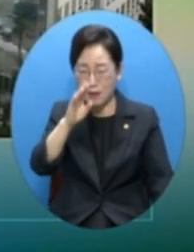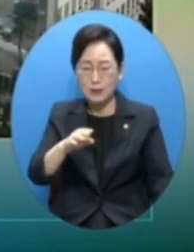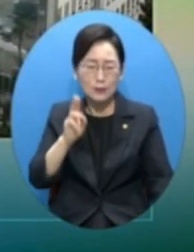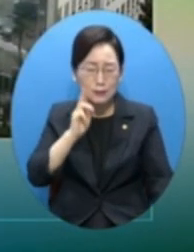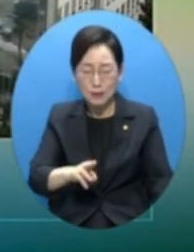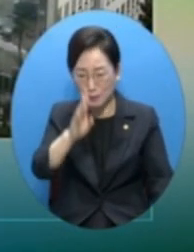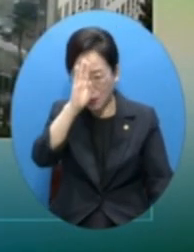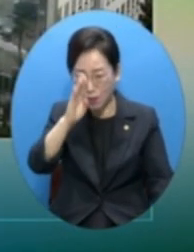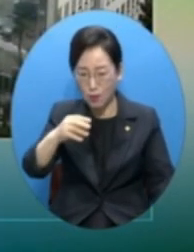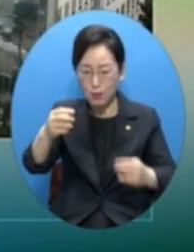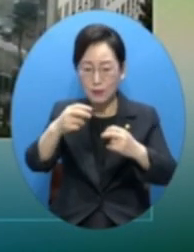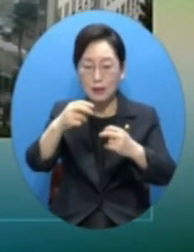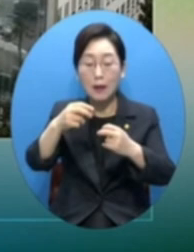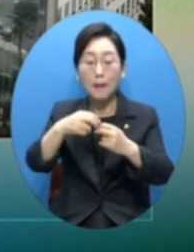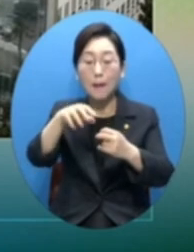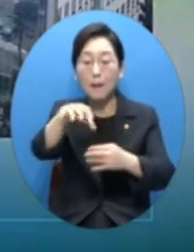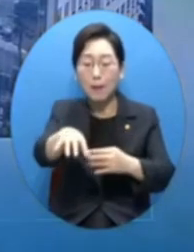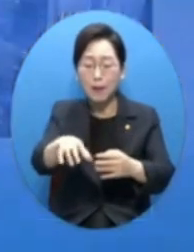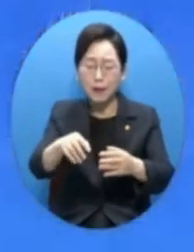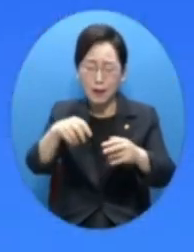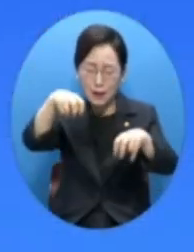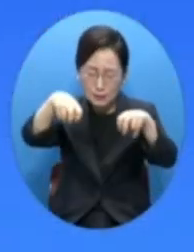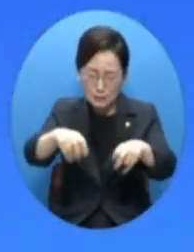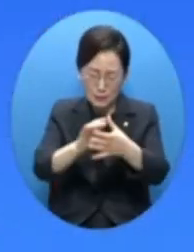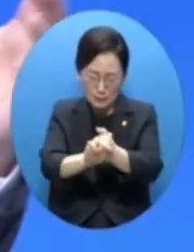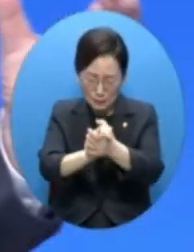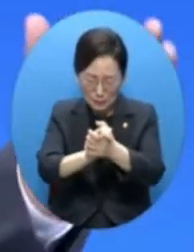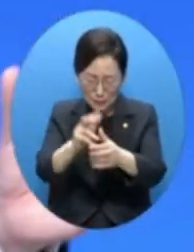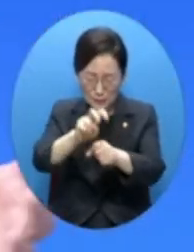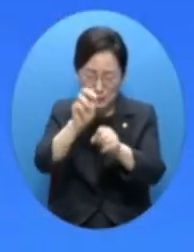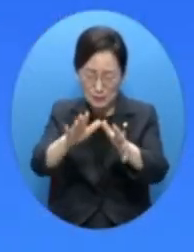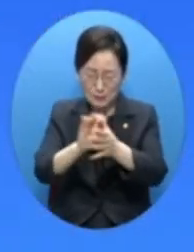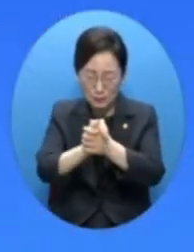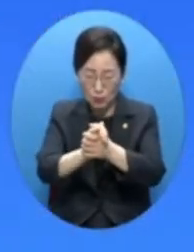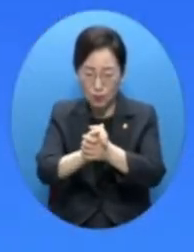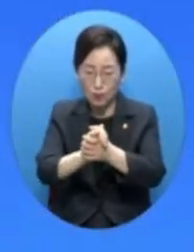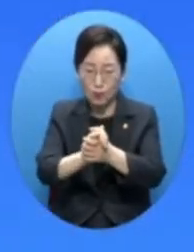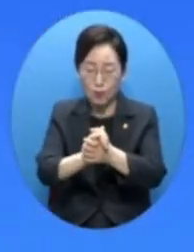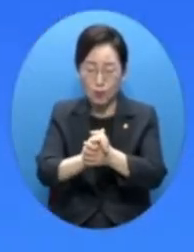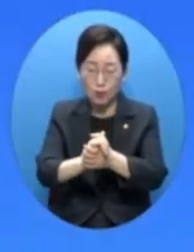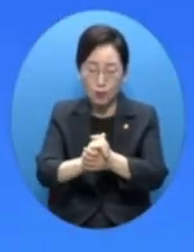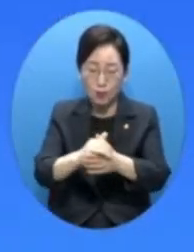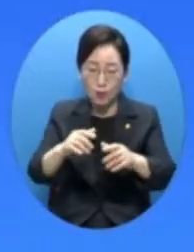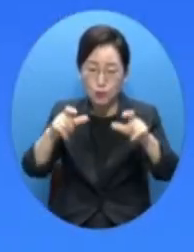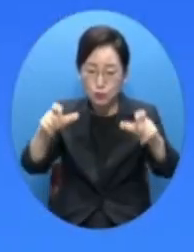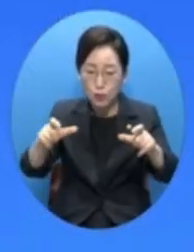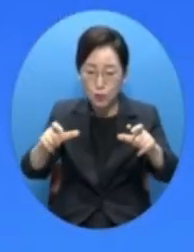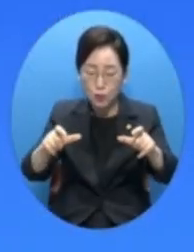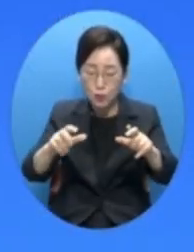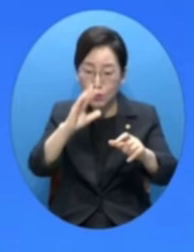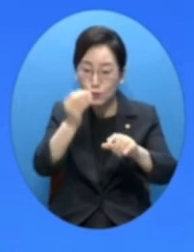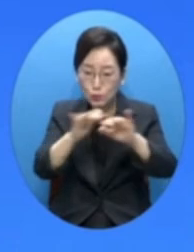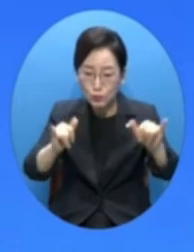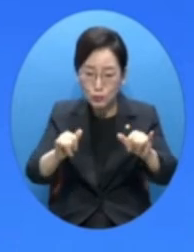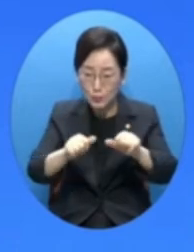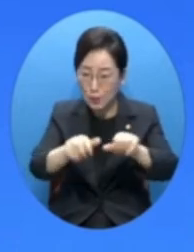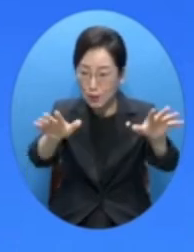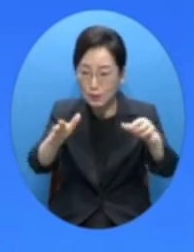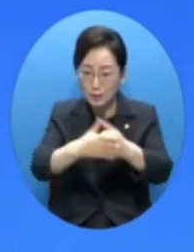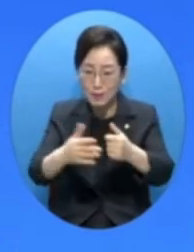기도합니다. 그 기도하니까 구역에 소식이 알려져서 구역 식구들이 같이 기도하기